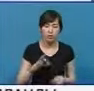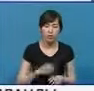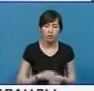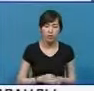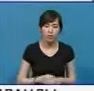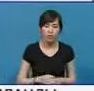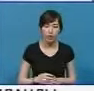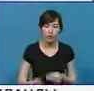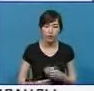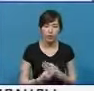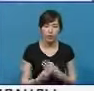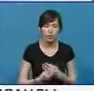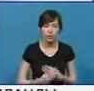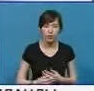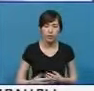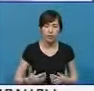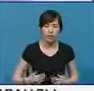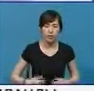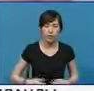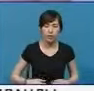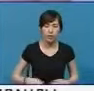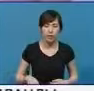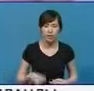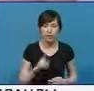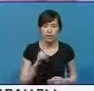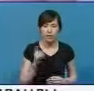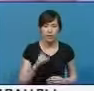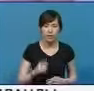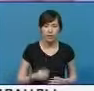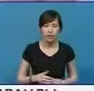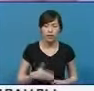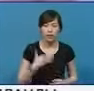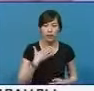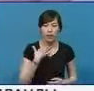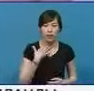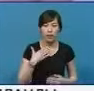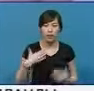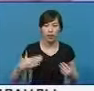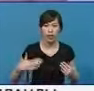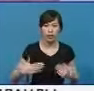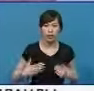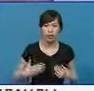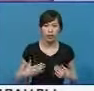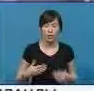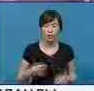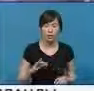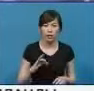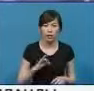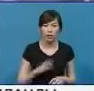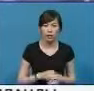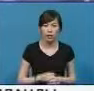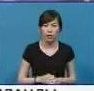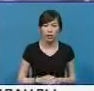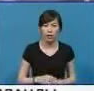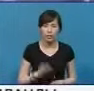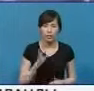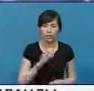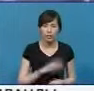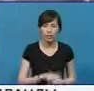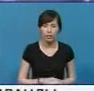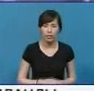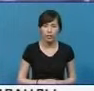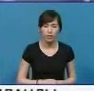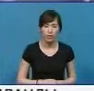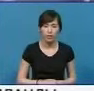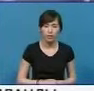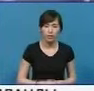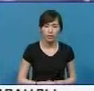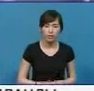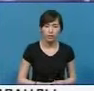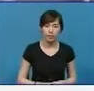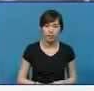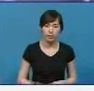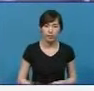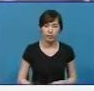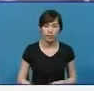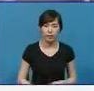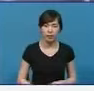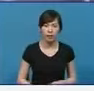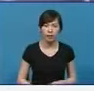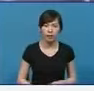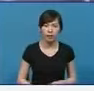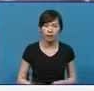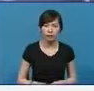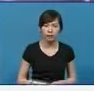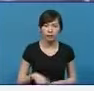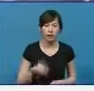де ас қазан, ішек, тамақ пен өкпе суықтағанда да таптырмайтын жабдық болып есептеледі. Аппарат өте хорош для лечения остеохондрозов,